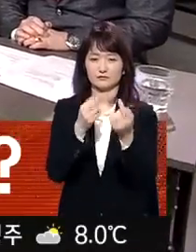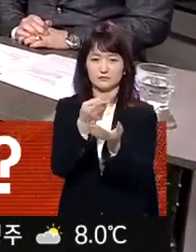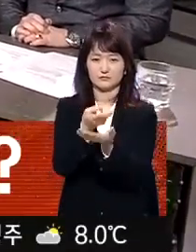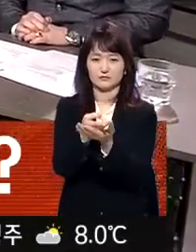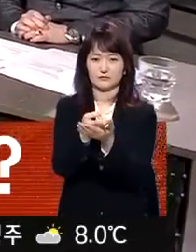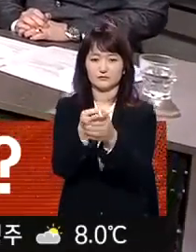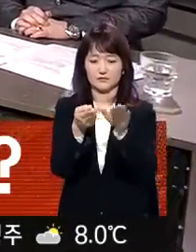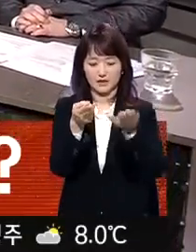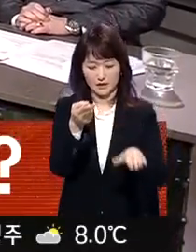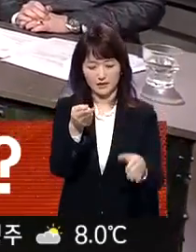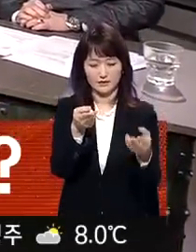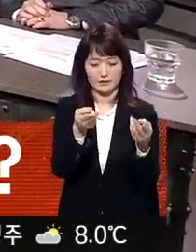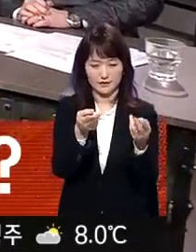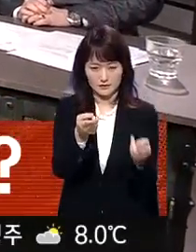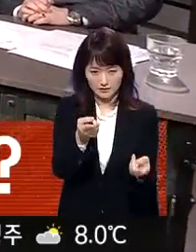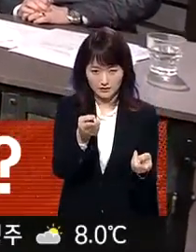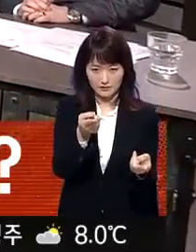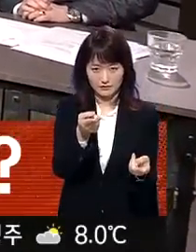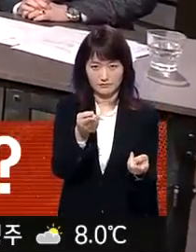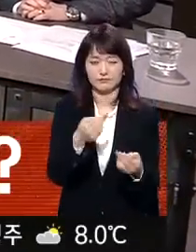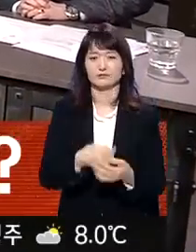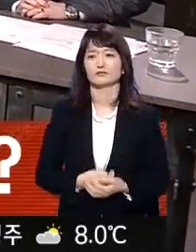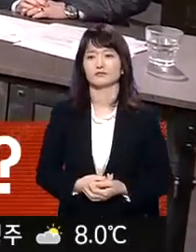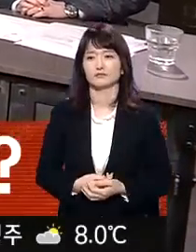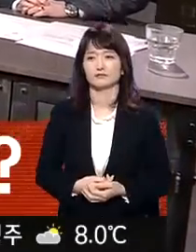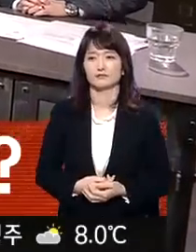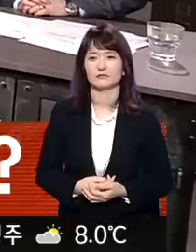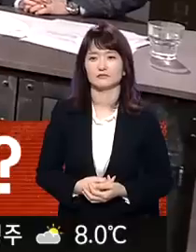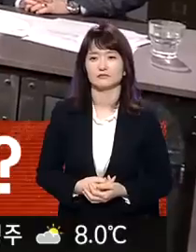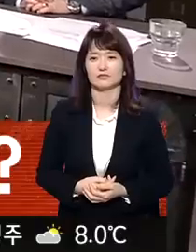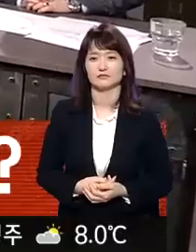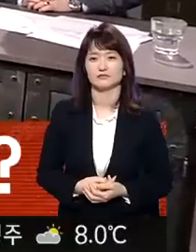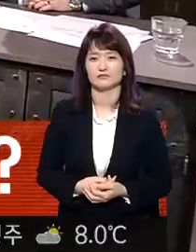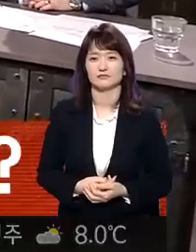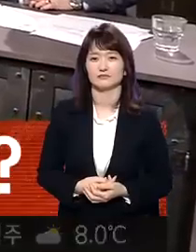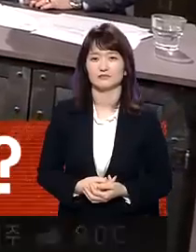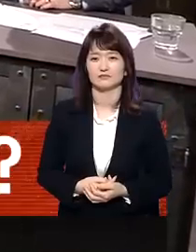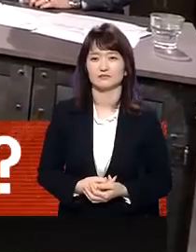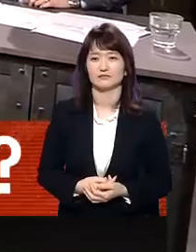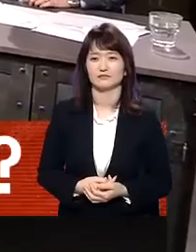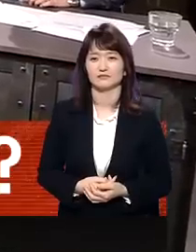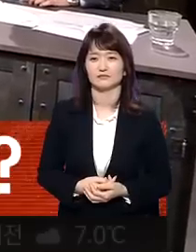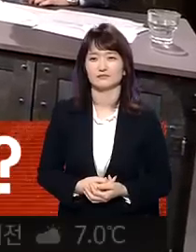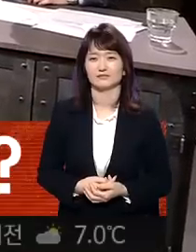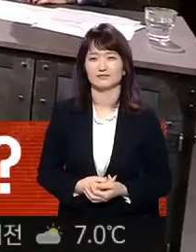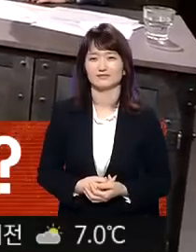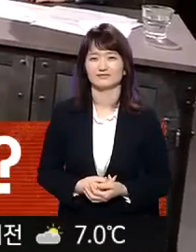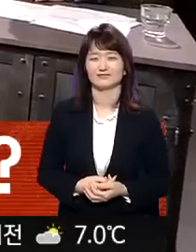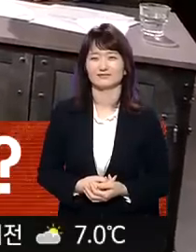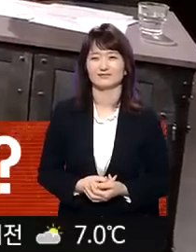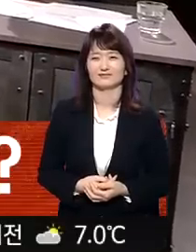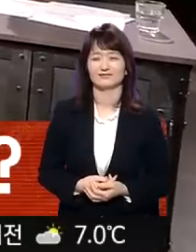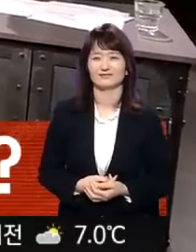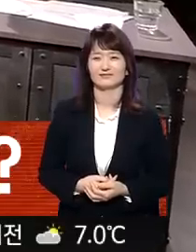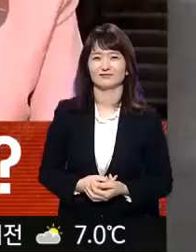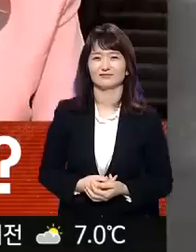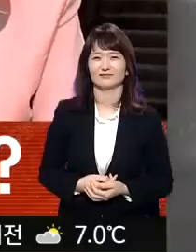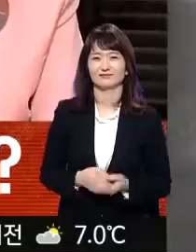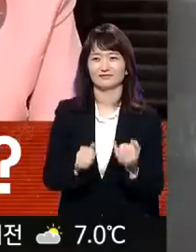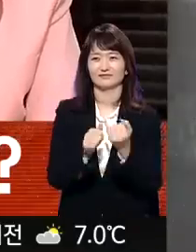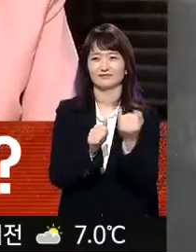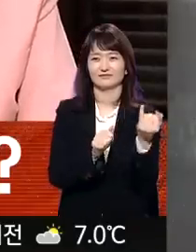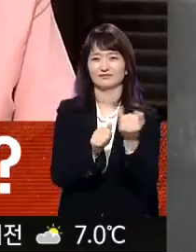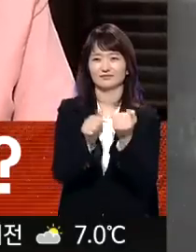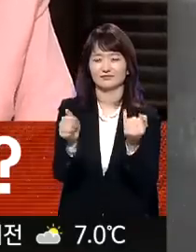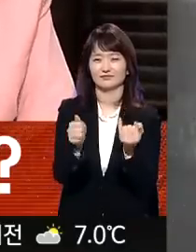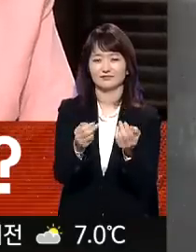밑에 자든가 뭐 그렇게 방법도 있는 거니까요. 예. 근데 뭐 이렇게 발이 얼굴에 오도록 자는 거는 전혀 해결책이 아닌